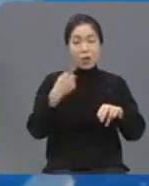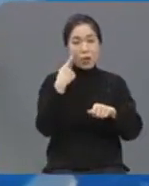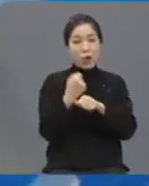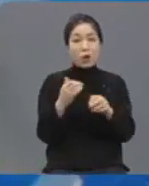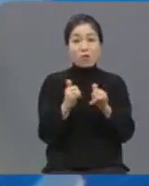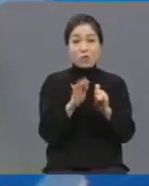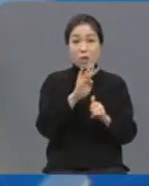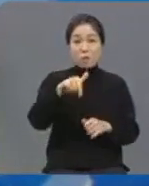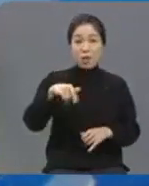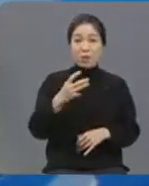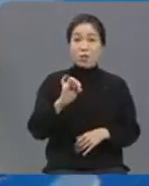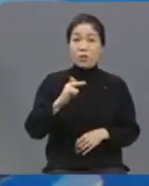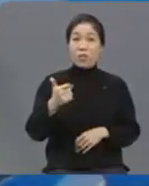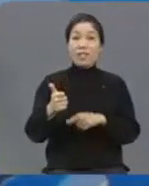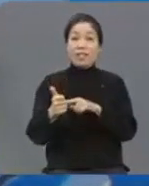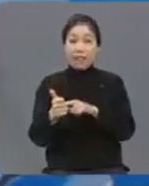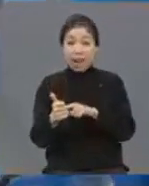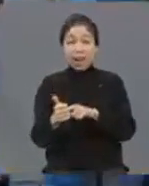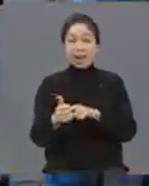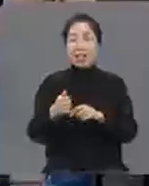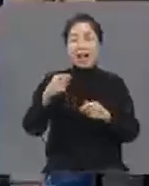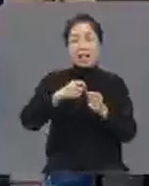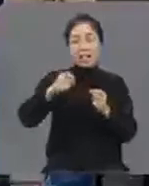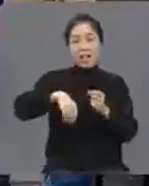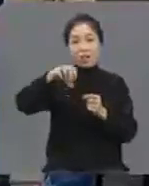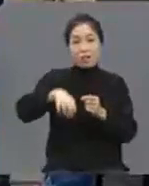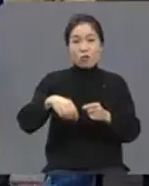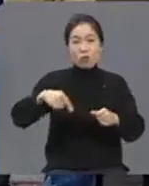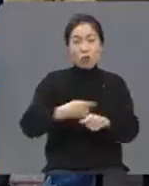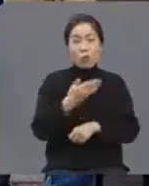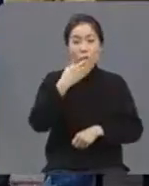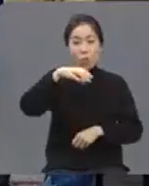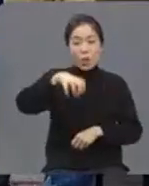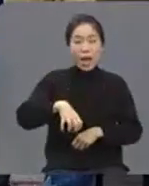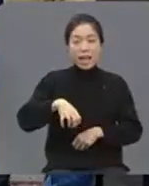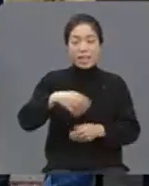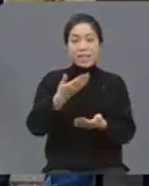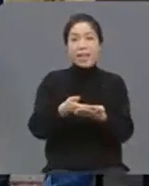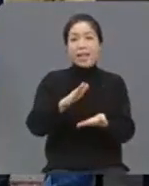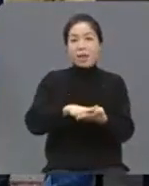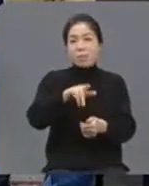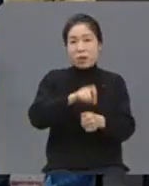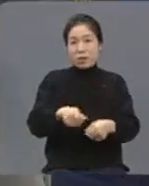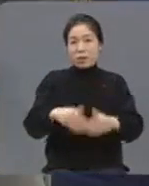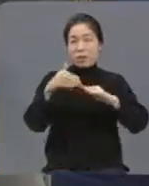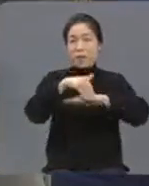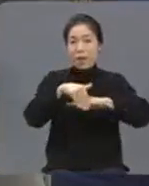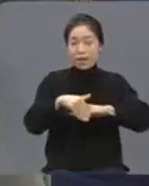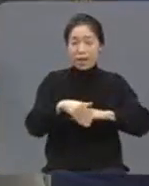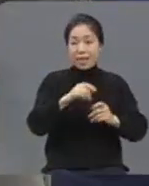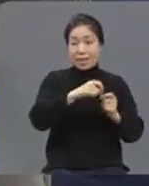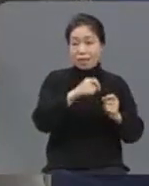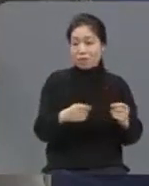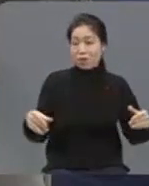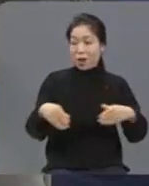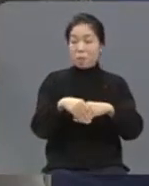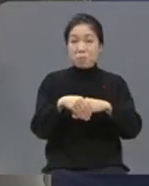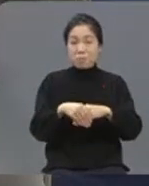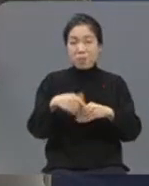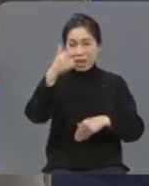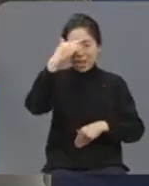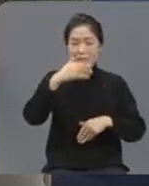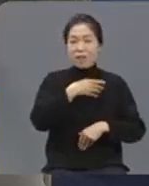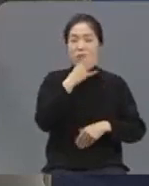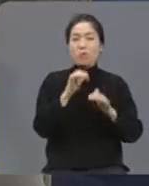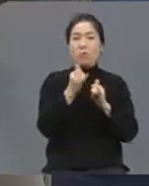대표가 장성군의 외식산업 개발원을 설립합니다 장성군은 더본코리아 업무협 을고 옛 노인복지회관